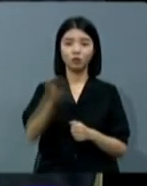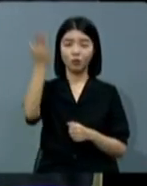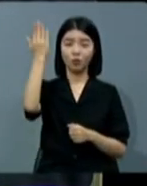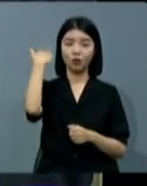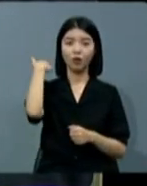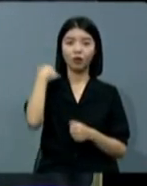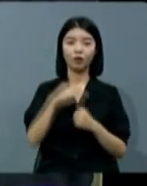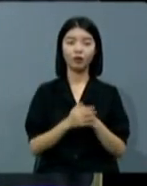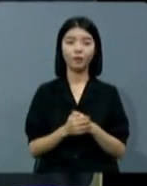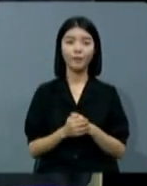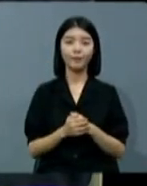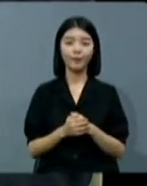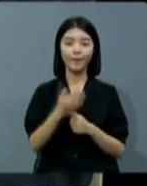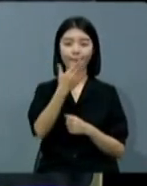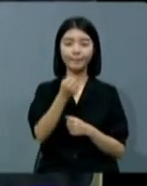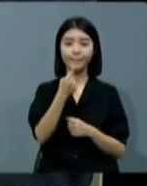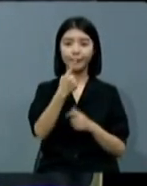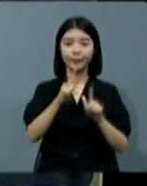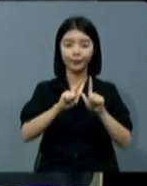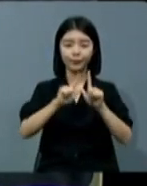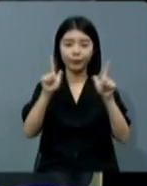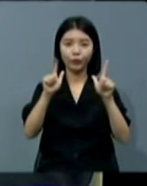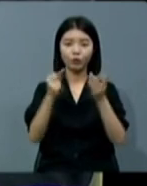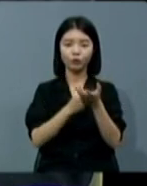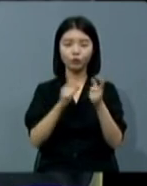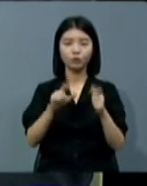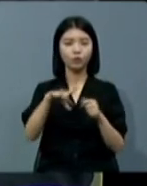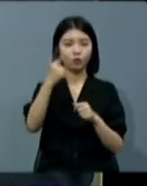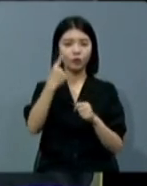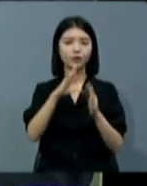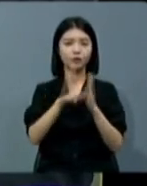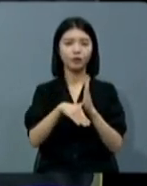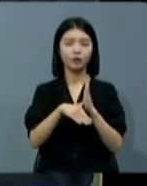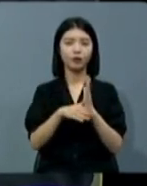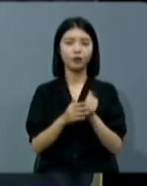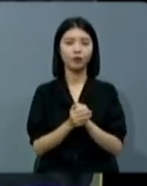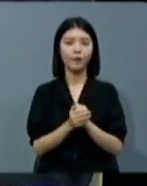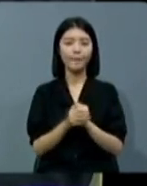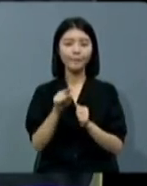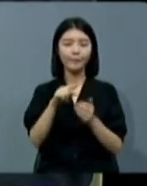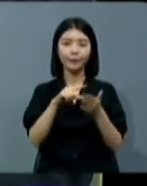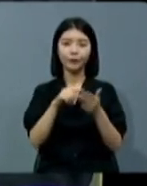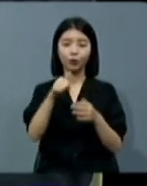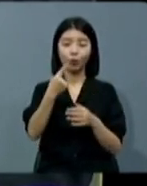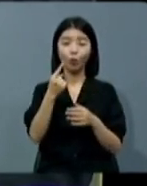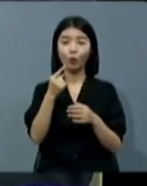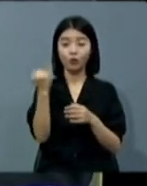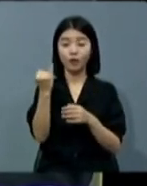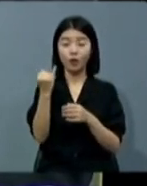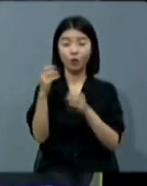지난번에 91년도 제주도 처음 방문했을 때 고창훈 교수하고 이야기를